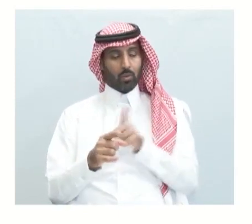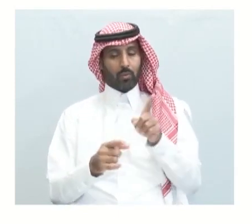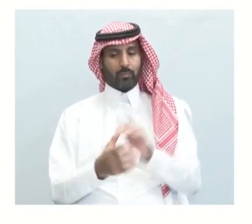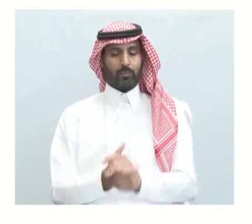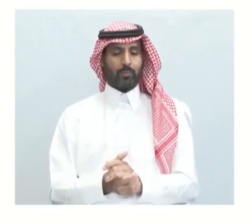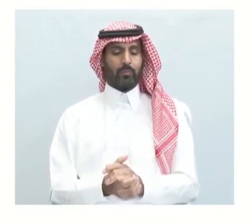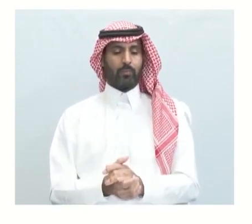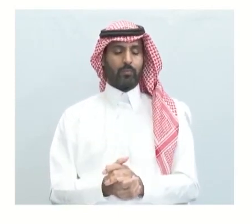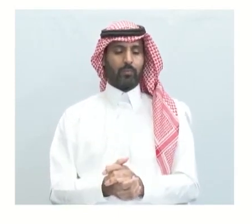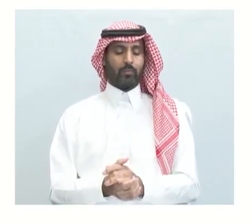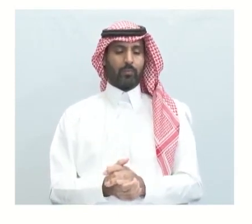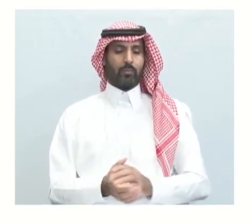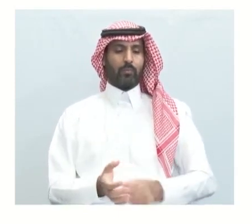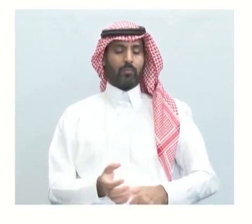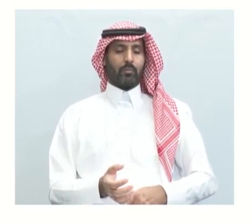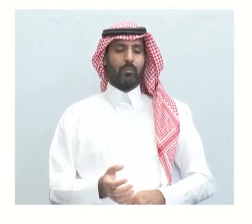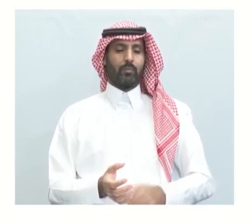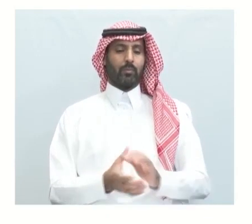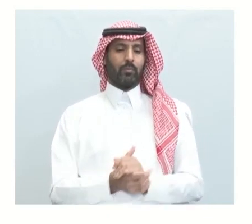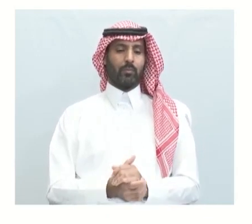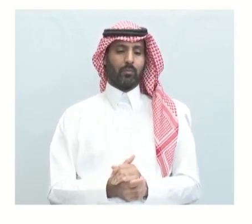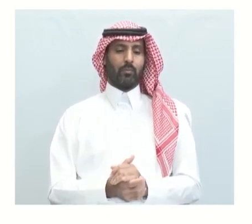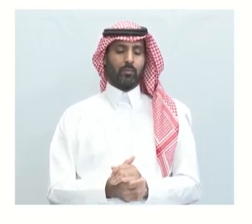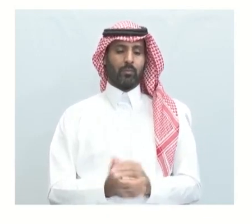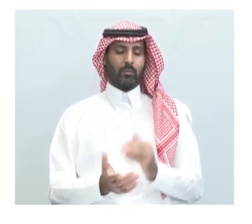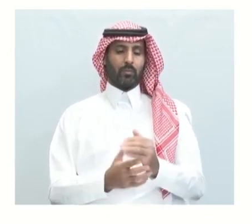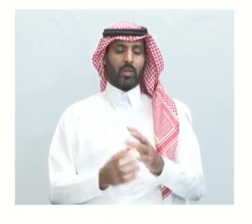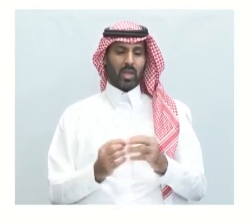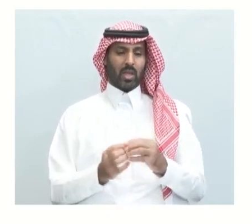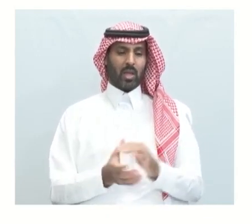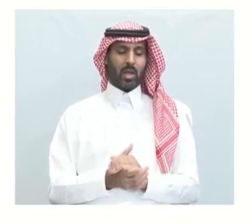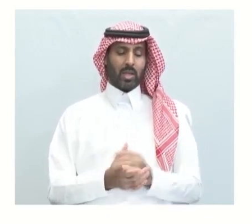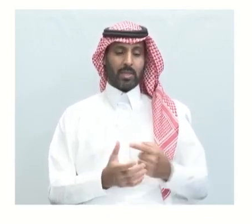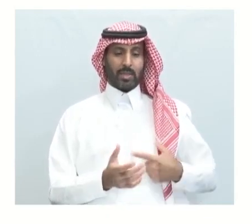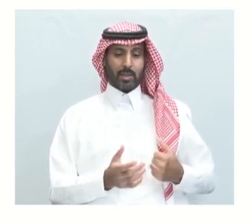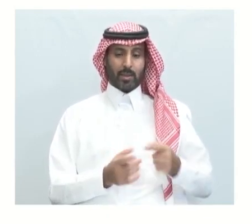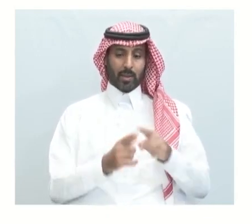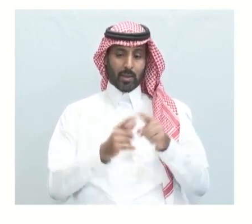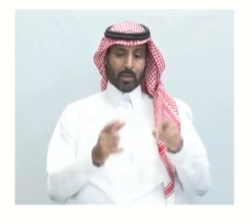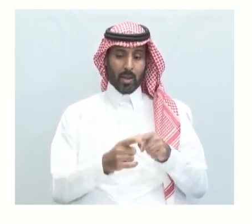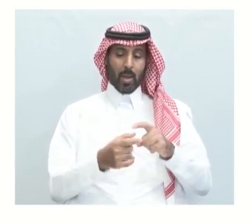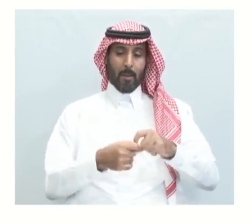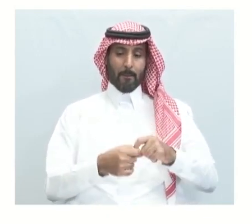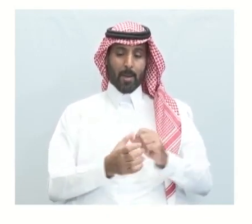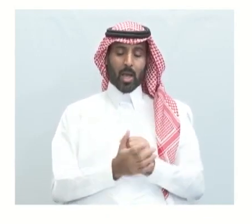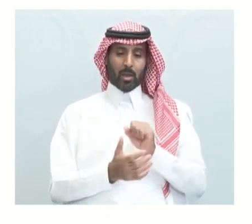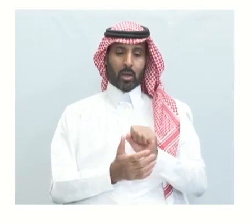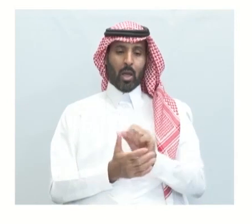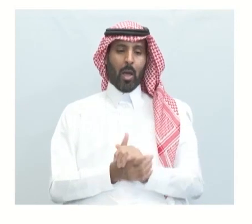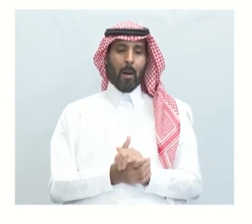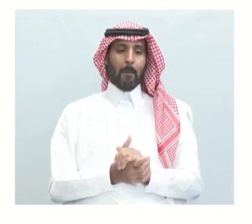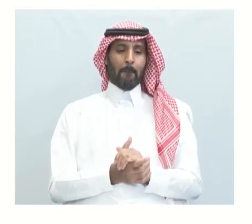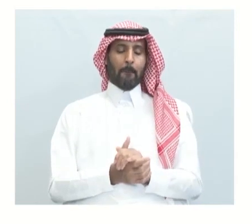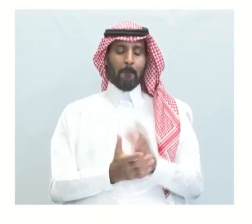كما عرفنا سابقا نلاحظ لدينا هنا في الكلاس كلاس نوت تعريفها اسم العقده لدينا سلف وهذه